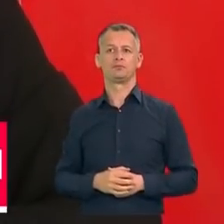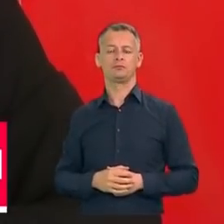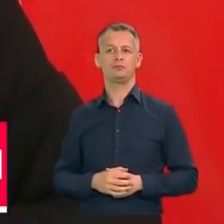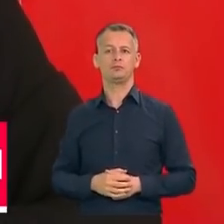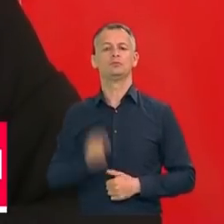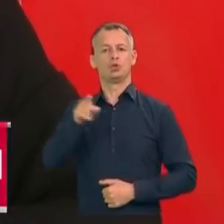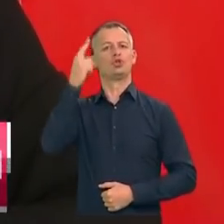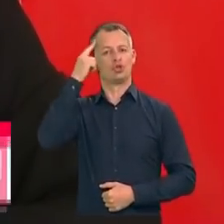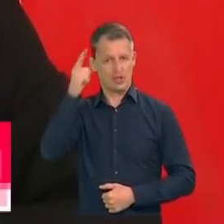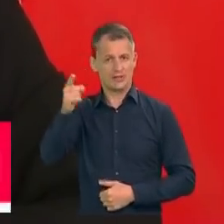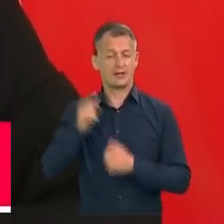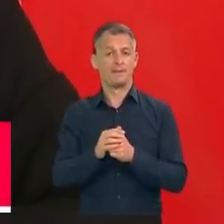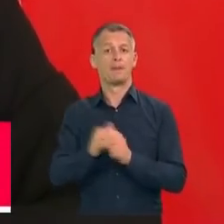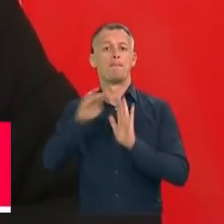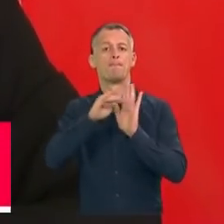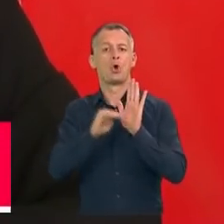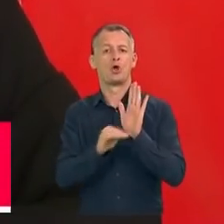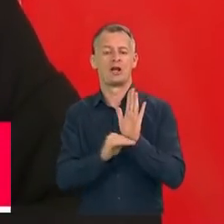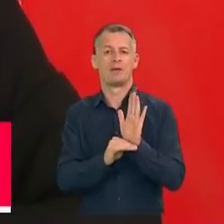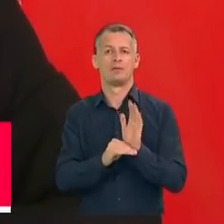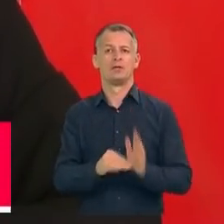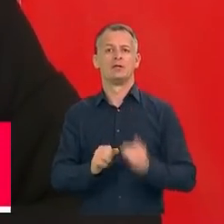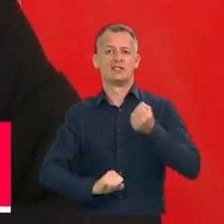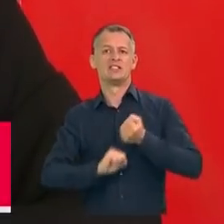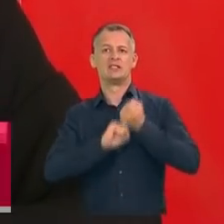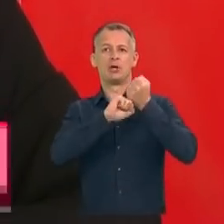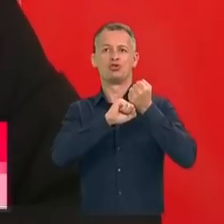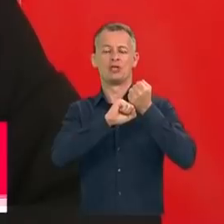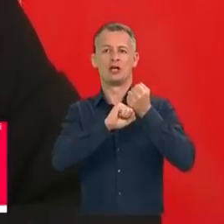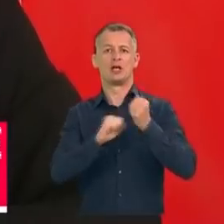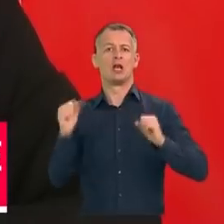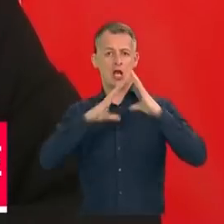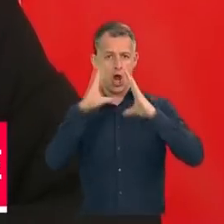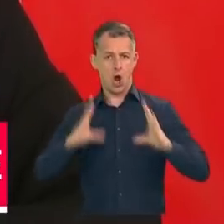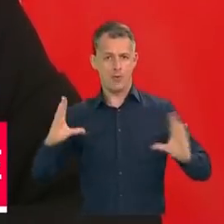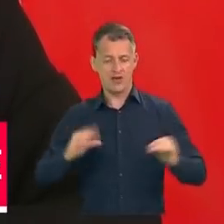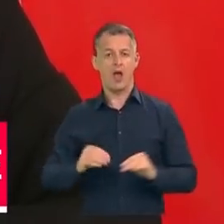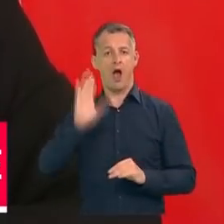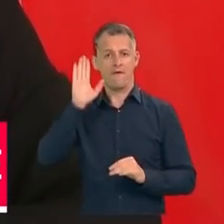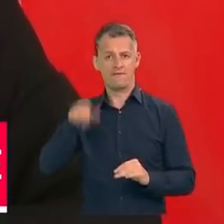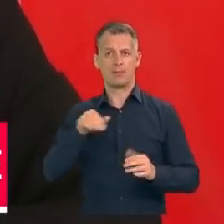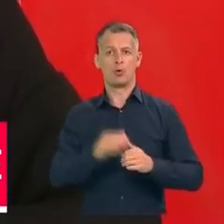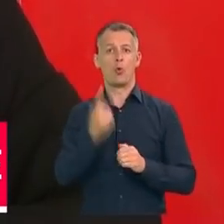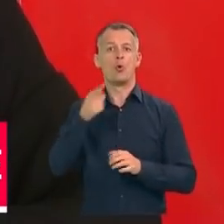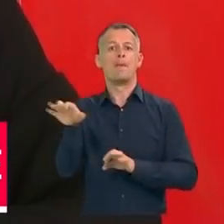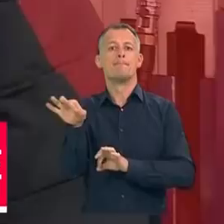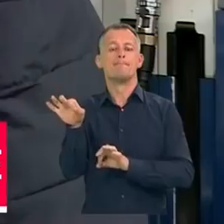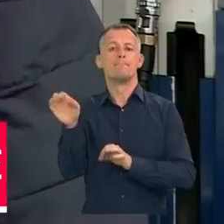că în programul Sprijinim România avem un plan